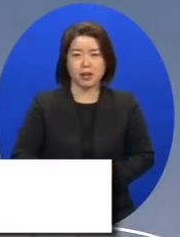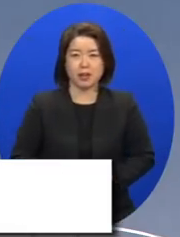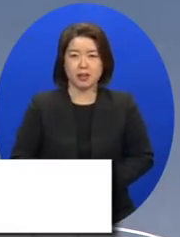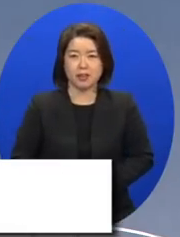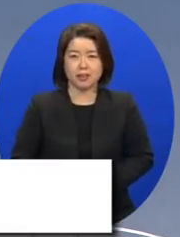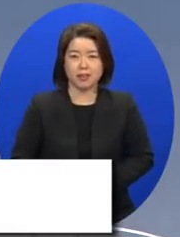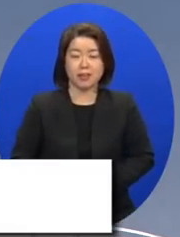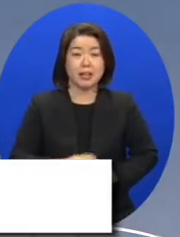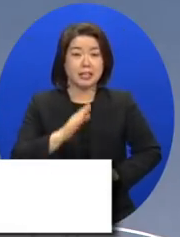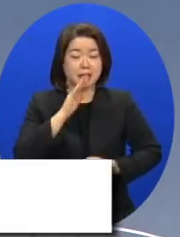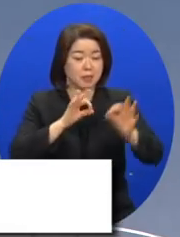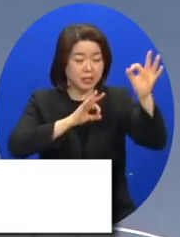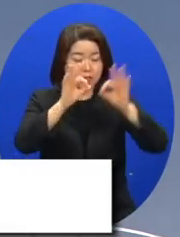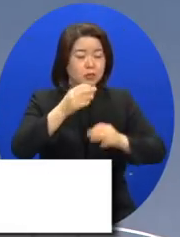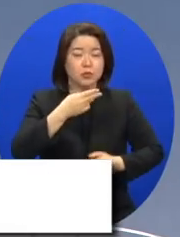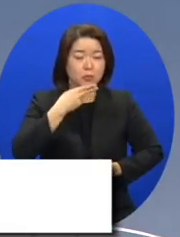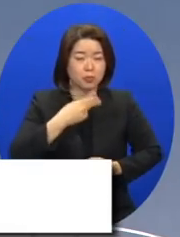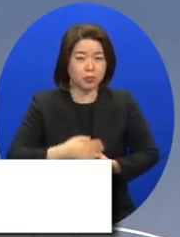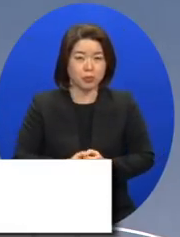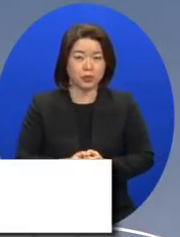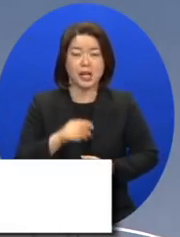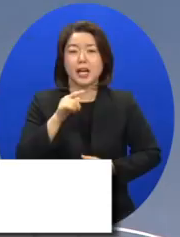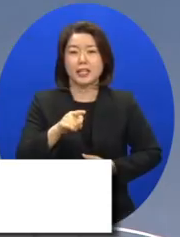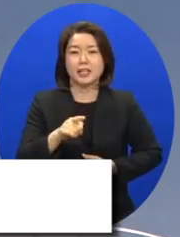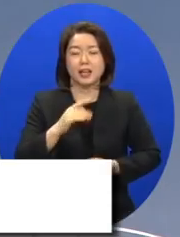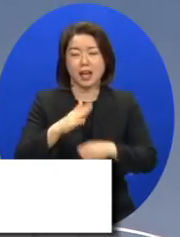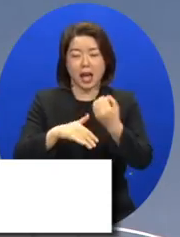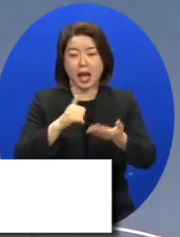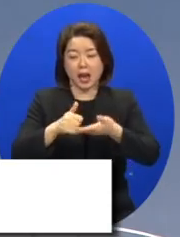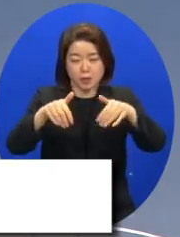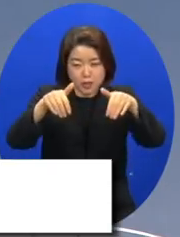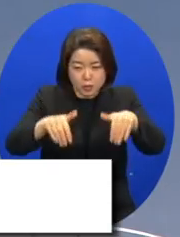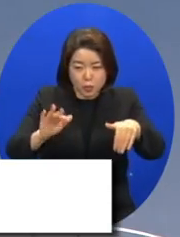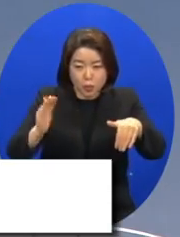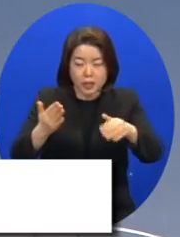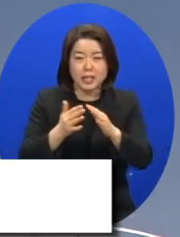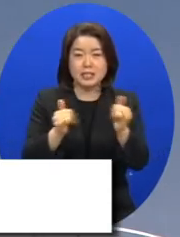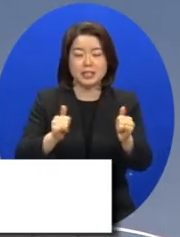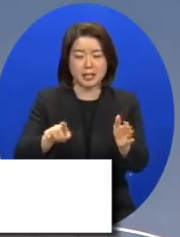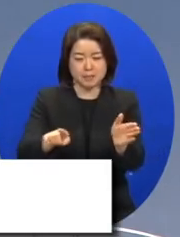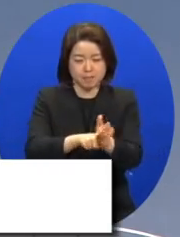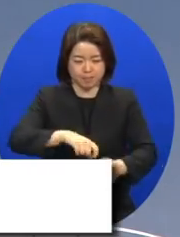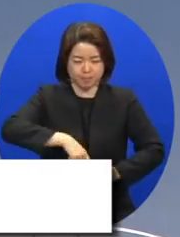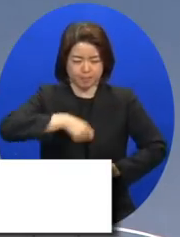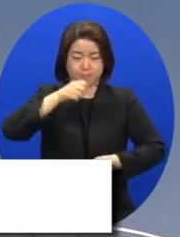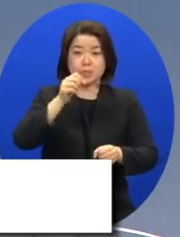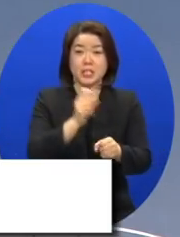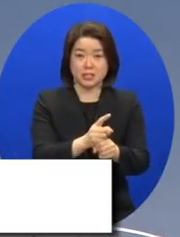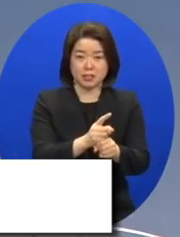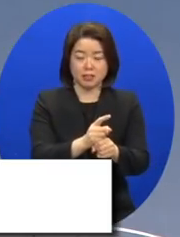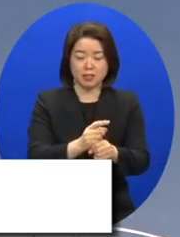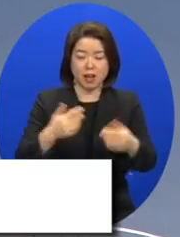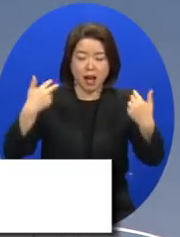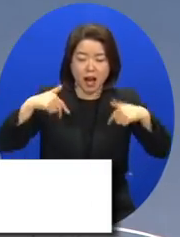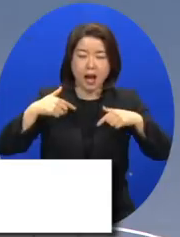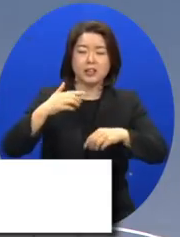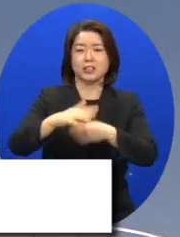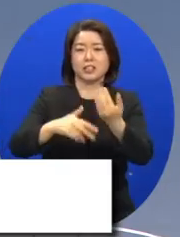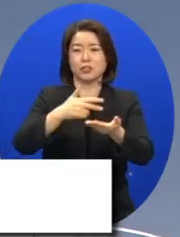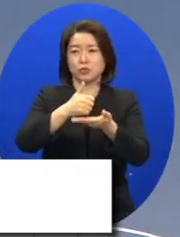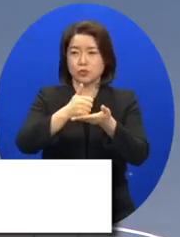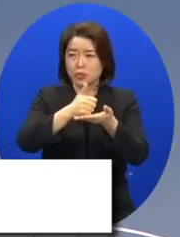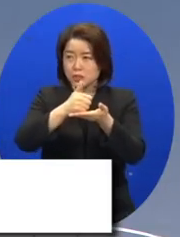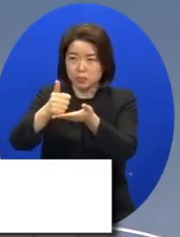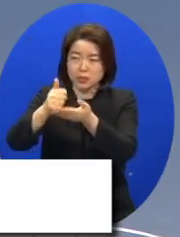그래서 실족하지 않게 되고 이것이 바로 하나님의 종 된 자에 신실 성입니다 주님을 항상 주목하고 주님이 하라는